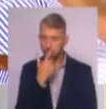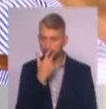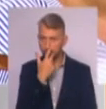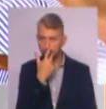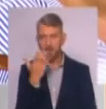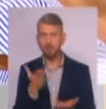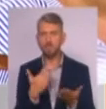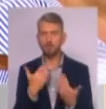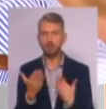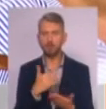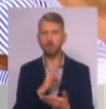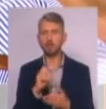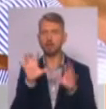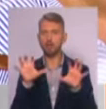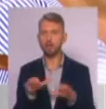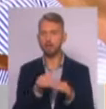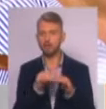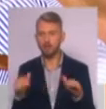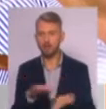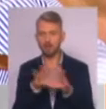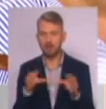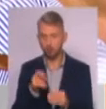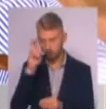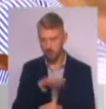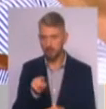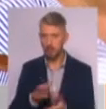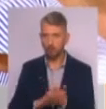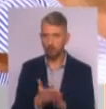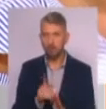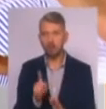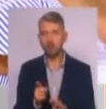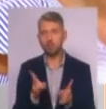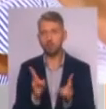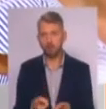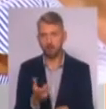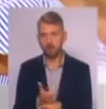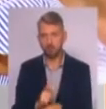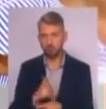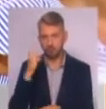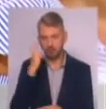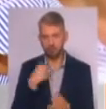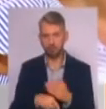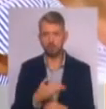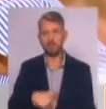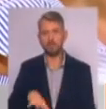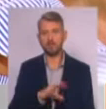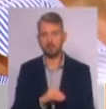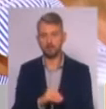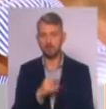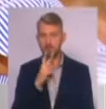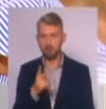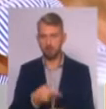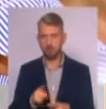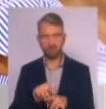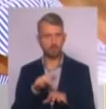можливо, стосується на законодавчому рівні загалом країни ця ситуація, але постраждав чомусь найбільше Київ, тому що ми всі мали бачити всі ці